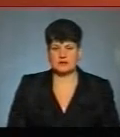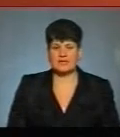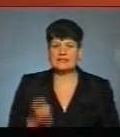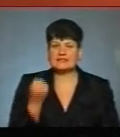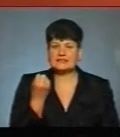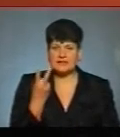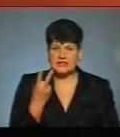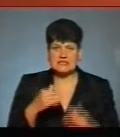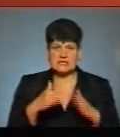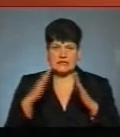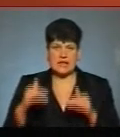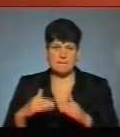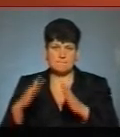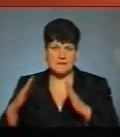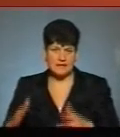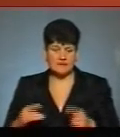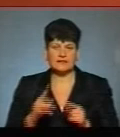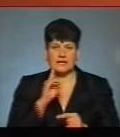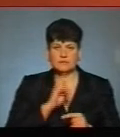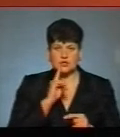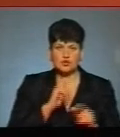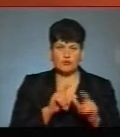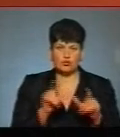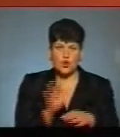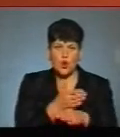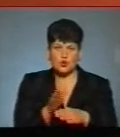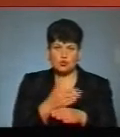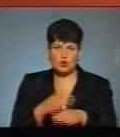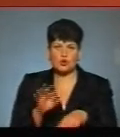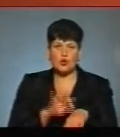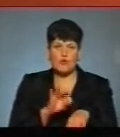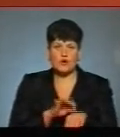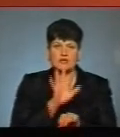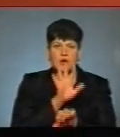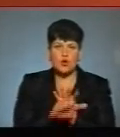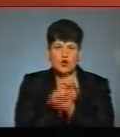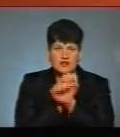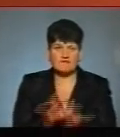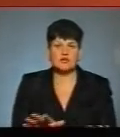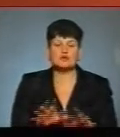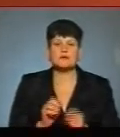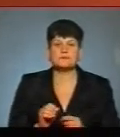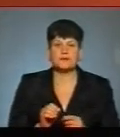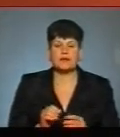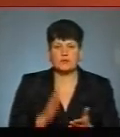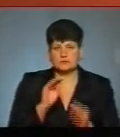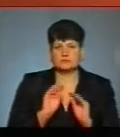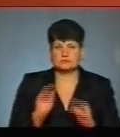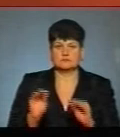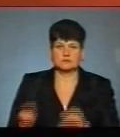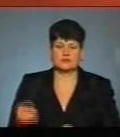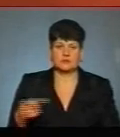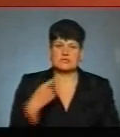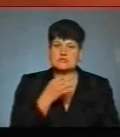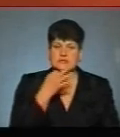12 наметів тимчасових пунктів розподілу хворих на COVID-19 облаштували на Тернопільщині, повідомила речниця